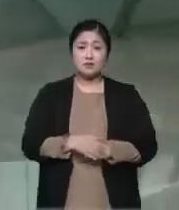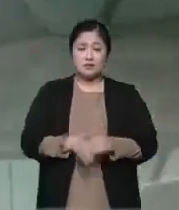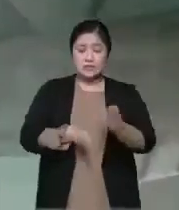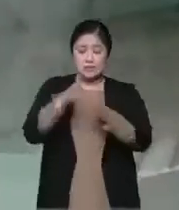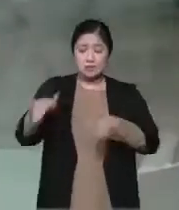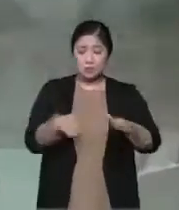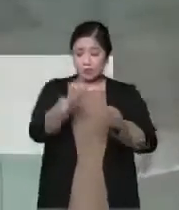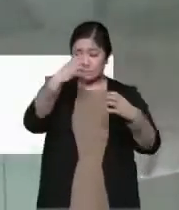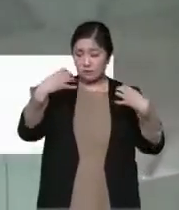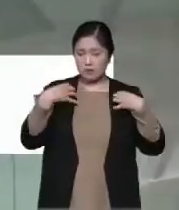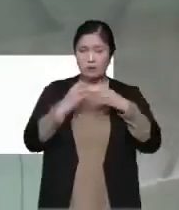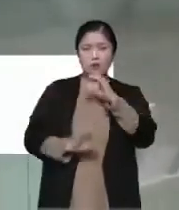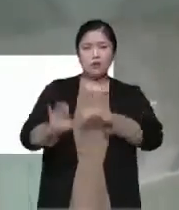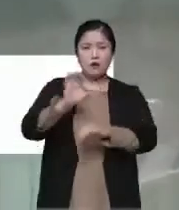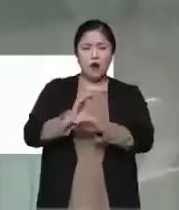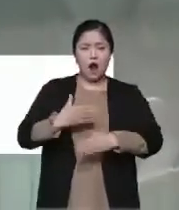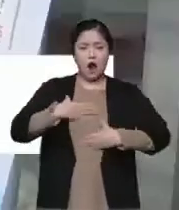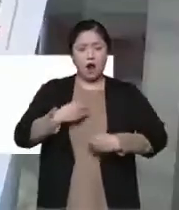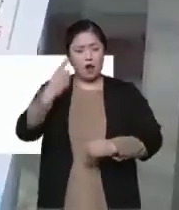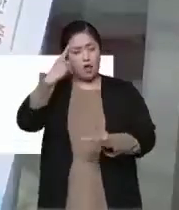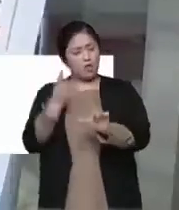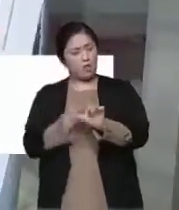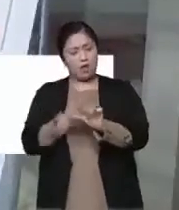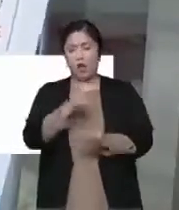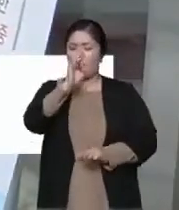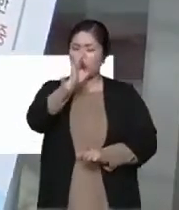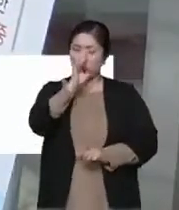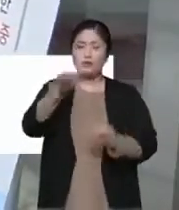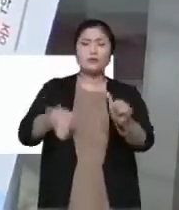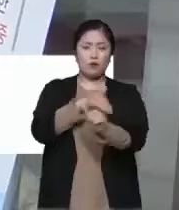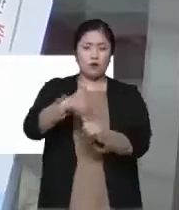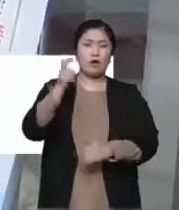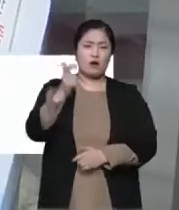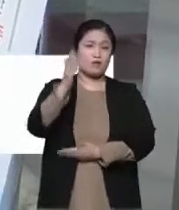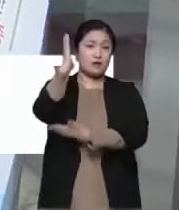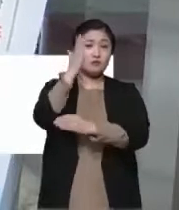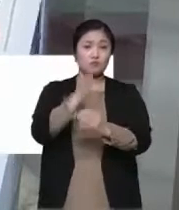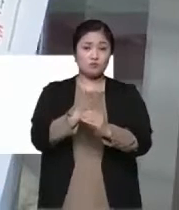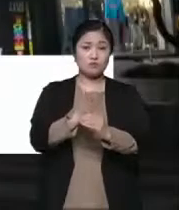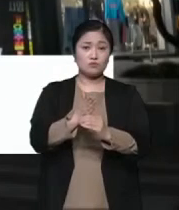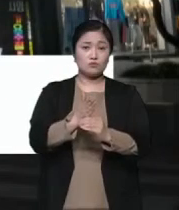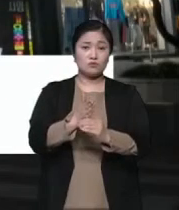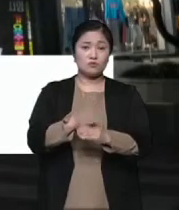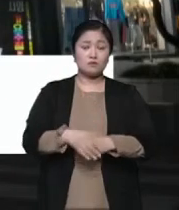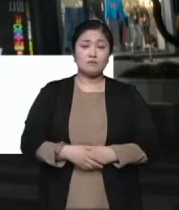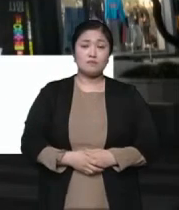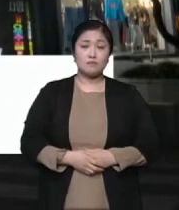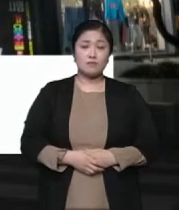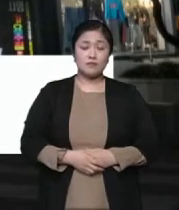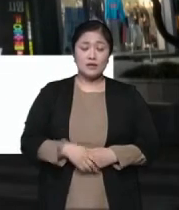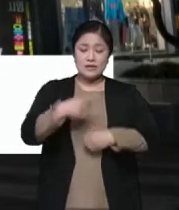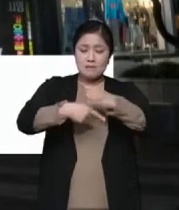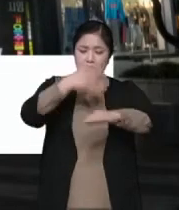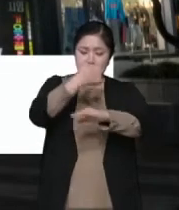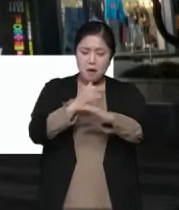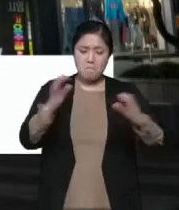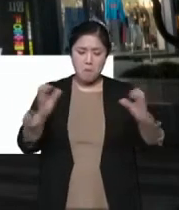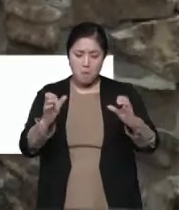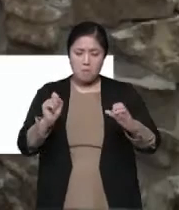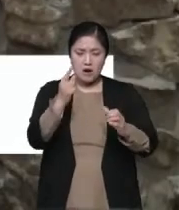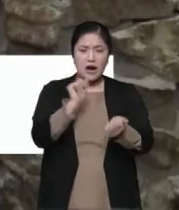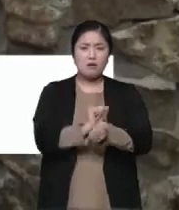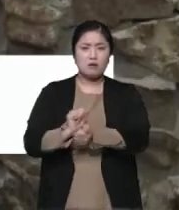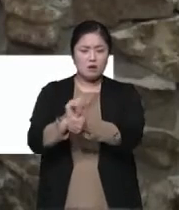시도 방역당국은 거듭 안심해서는 안 될 상황 이라고 강조하고 있습니다 연말 각종 모임을